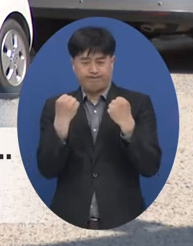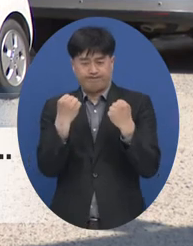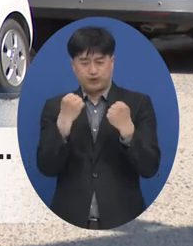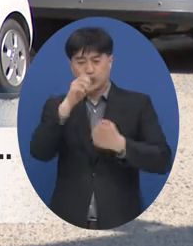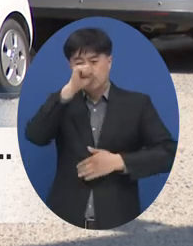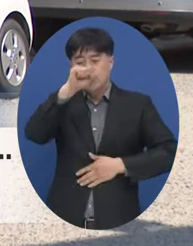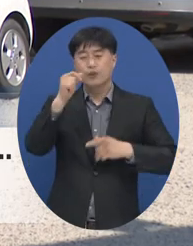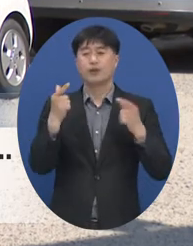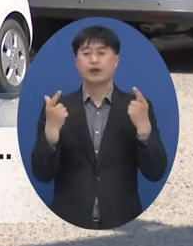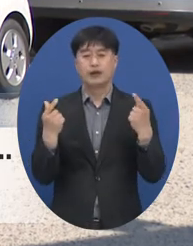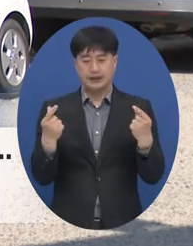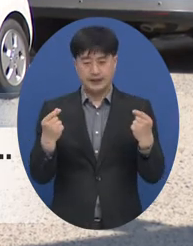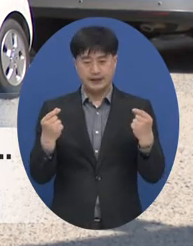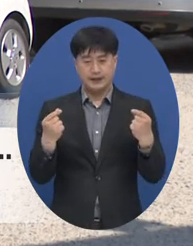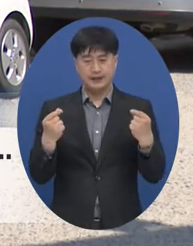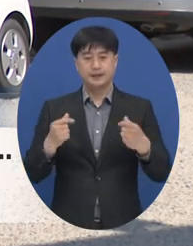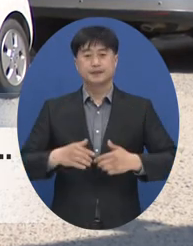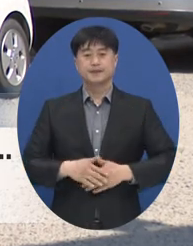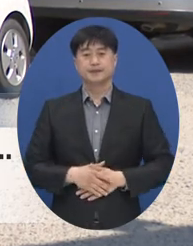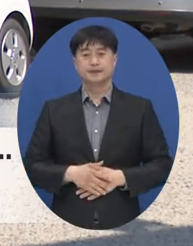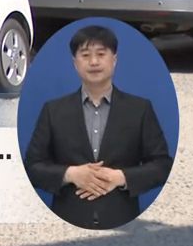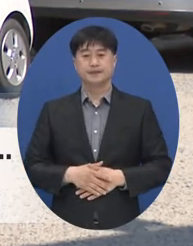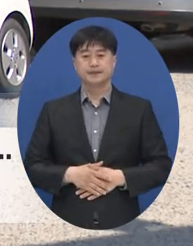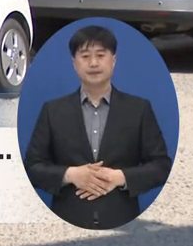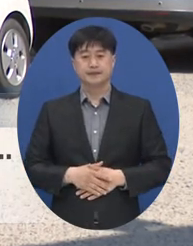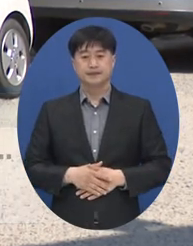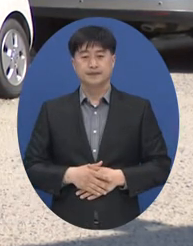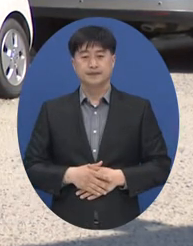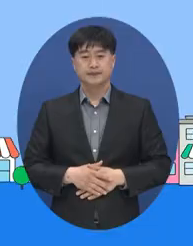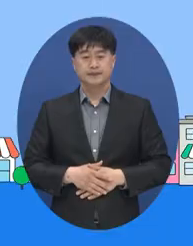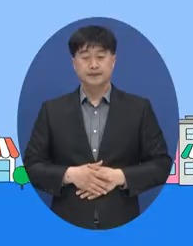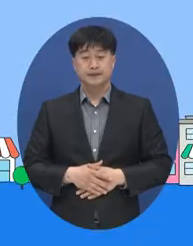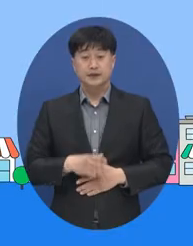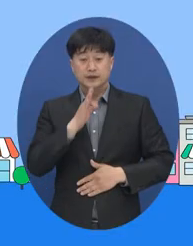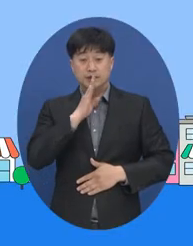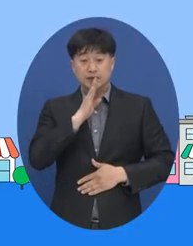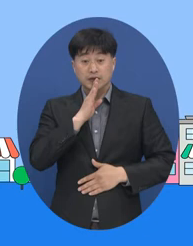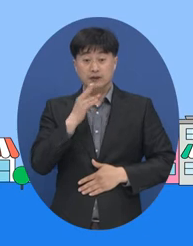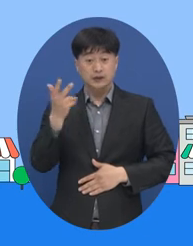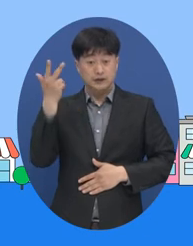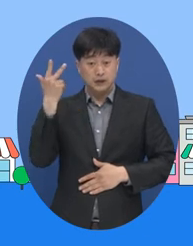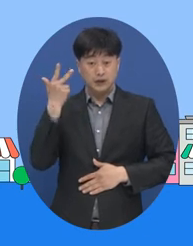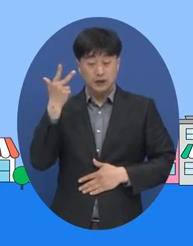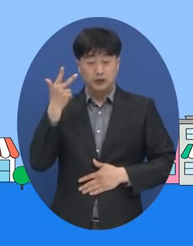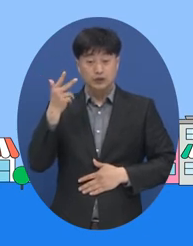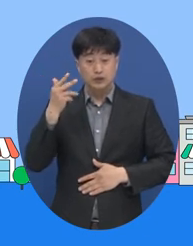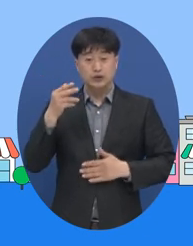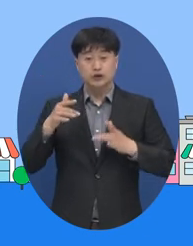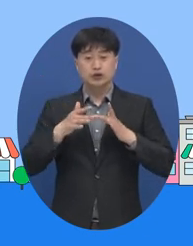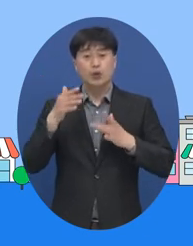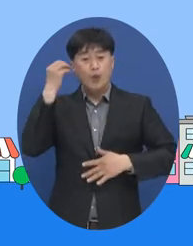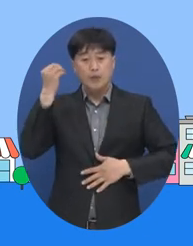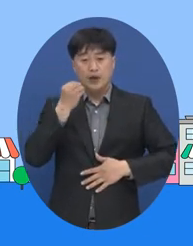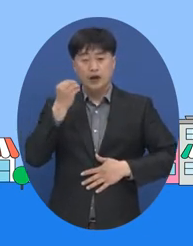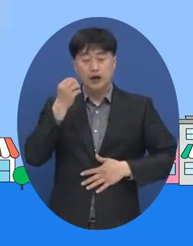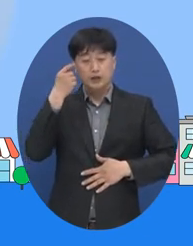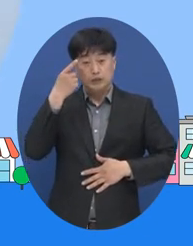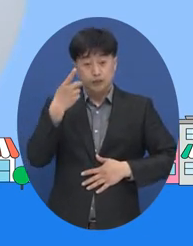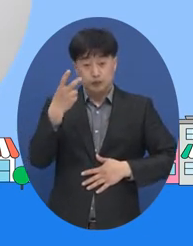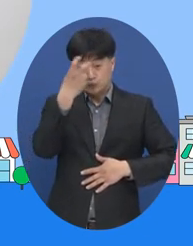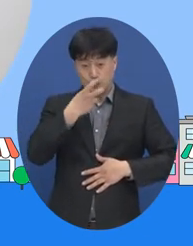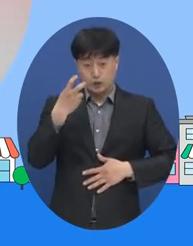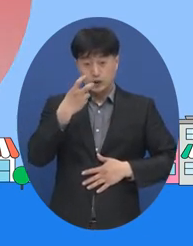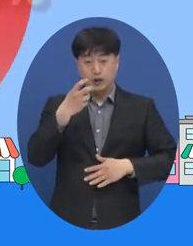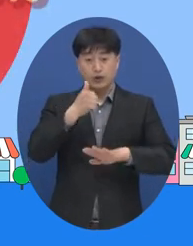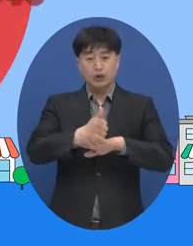곳에 요긴하게 쓰셔서 힘내셨으면 좋겠습니다. 실제로 지난주 한 포털사이트에서 진행된